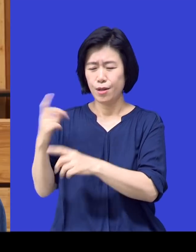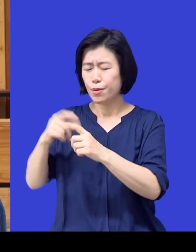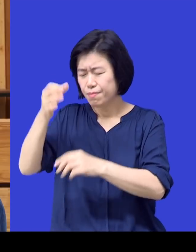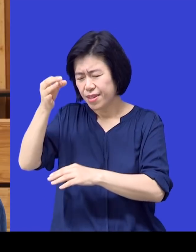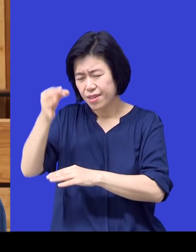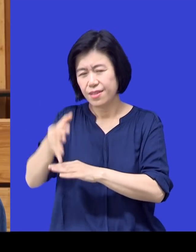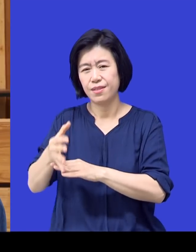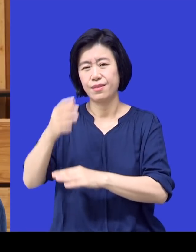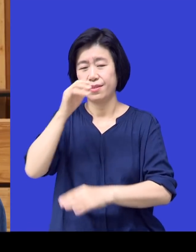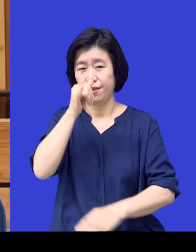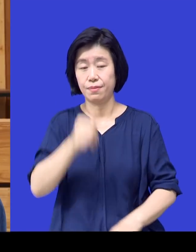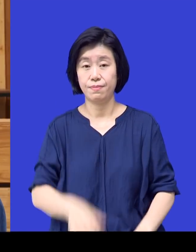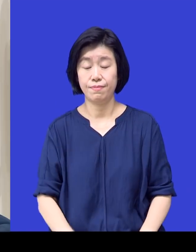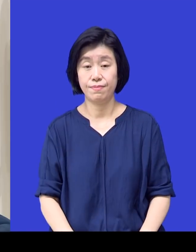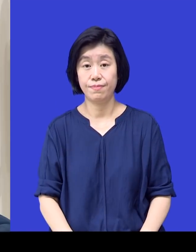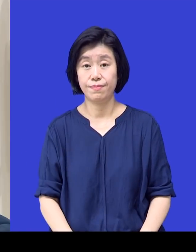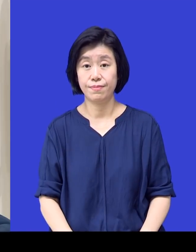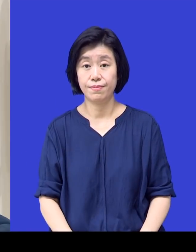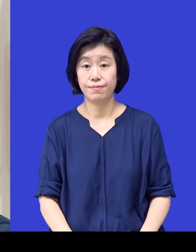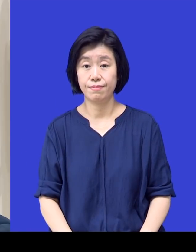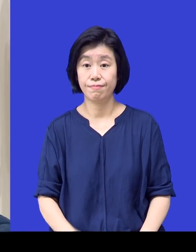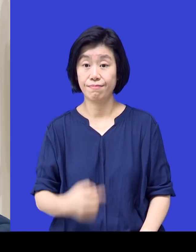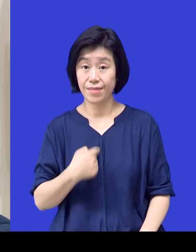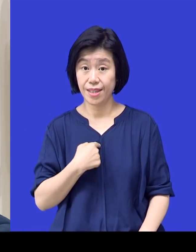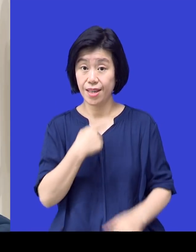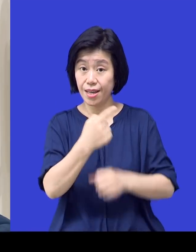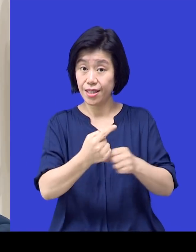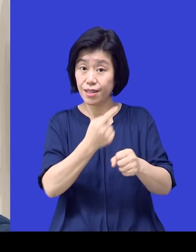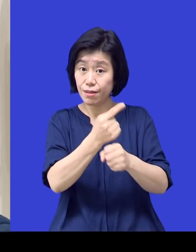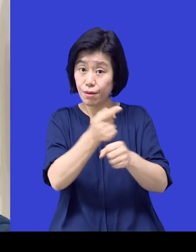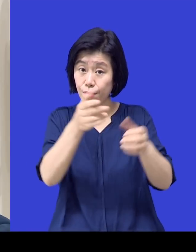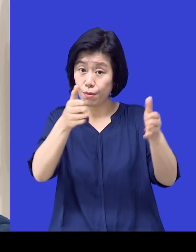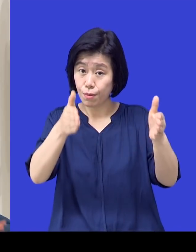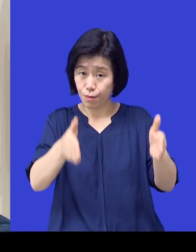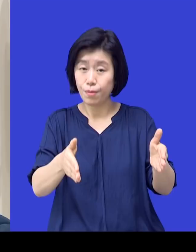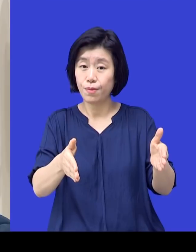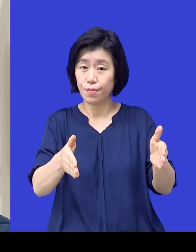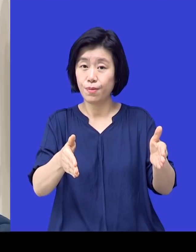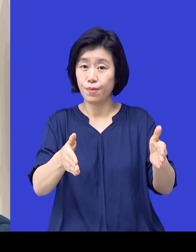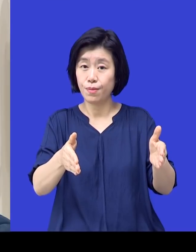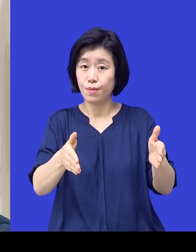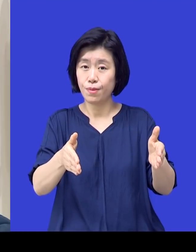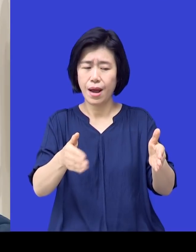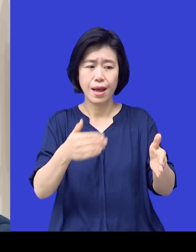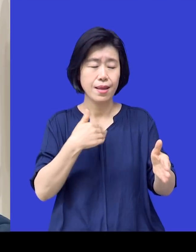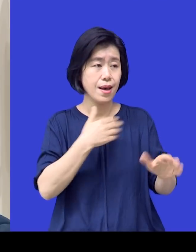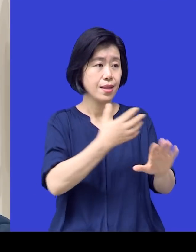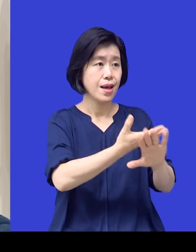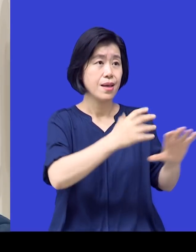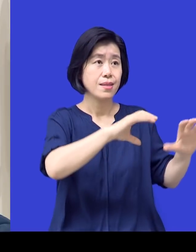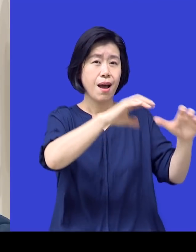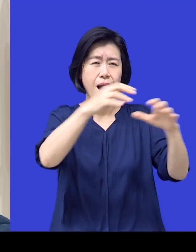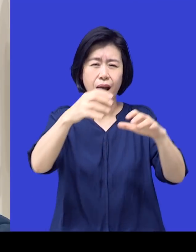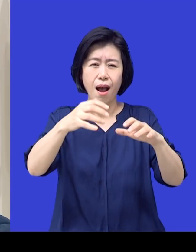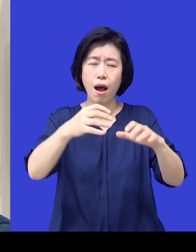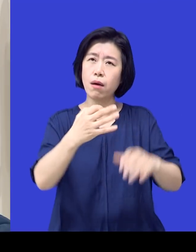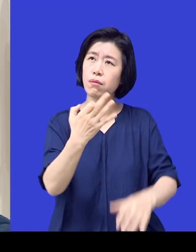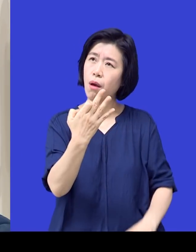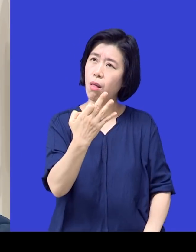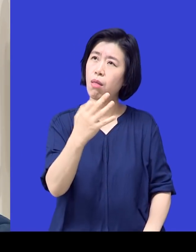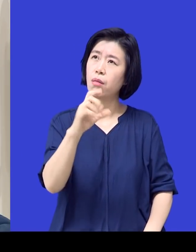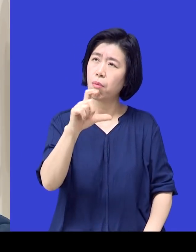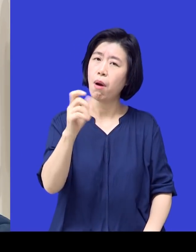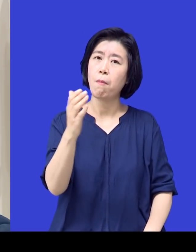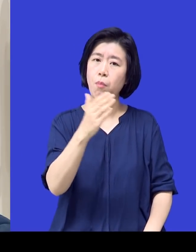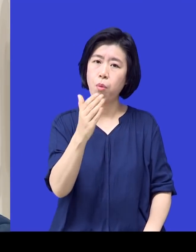그렇고. 왜냐면 제가 1년에 뭐 이 현지만 14번 거기다 집회에다가